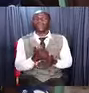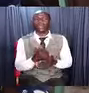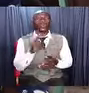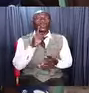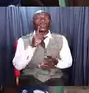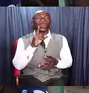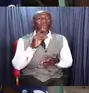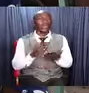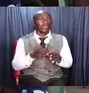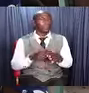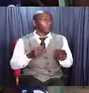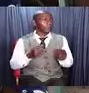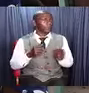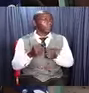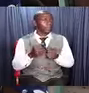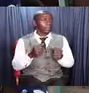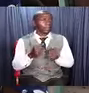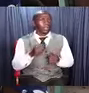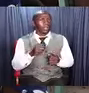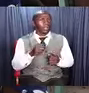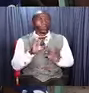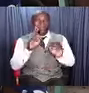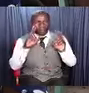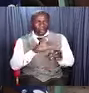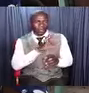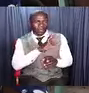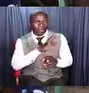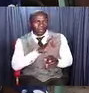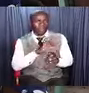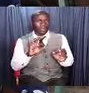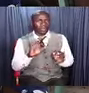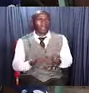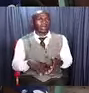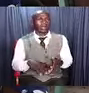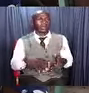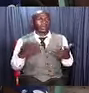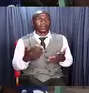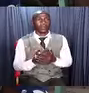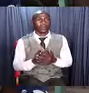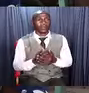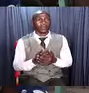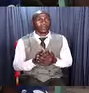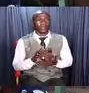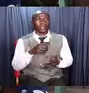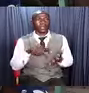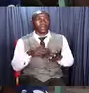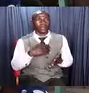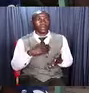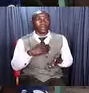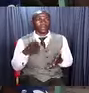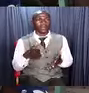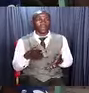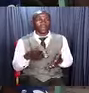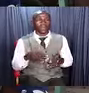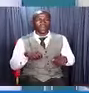Mara kesho. And tomorrow, haoni tunda hilo tena. Doesn't see that fruit anymore. Hallelujah. Hallelujah. Sasa mgeni huyu. So this visitor,